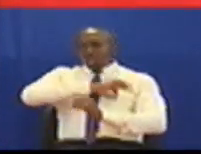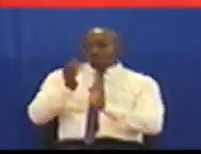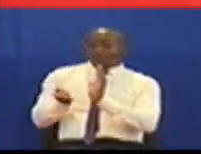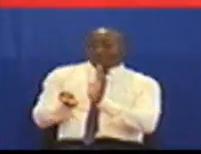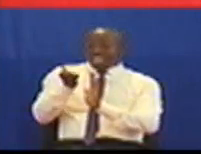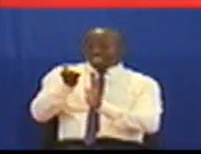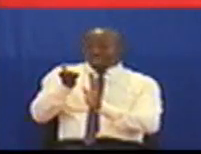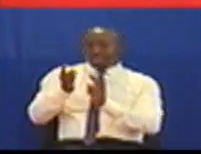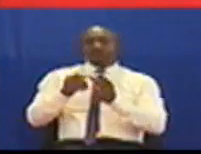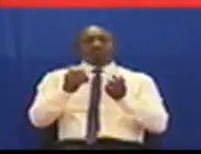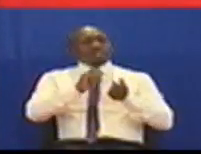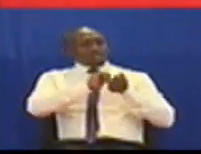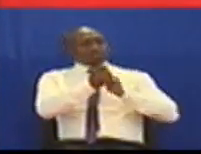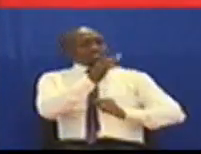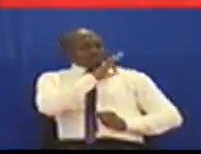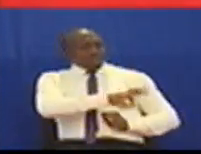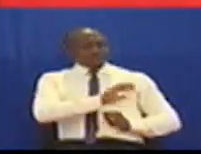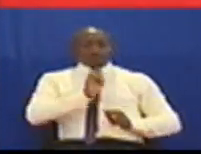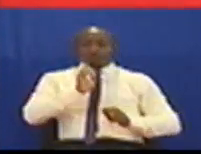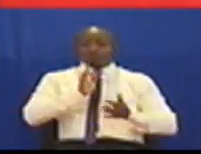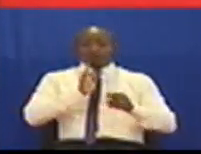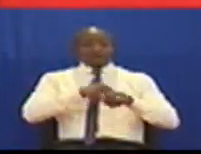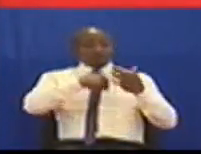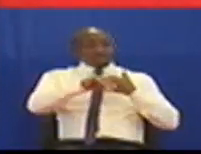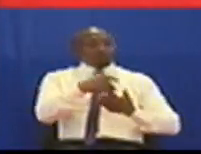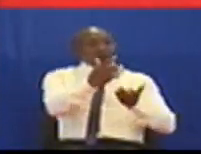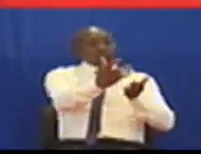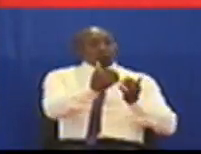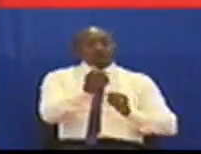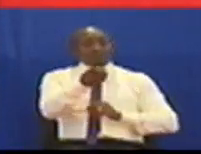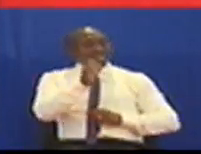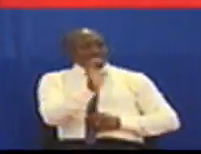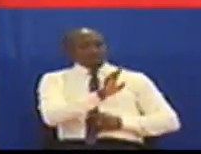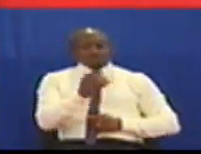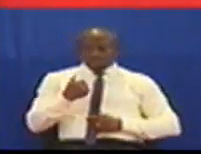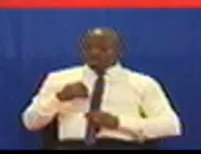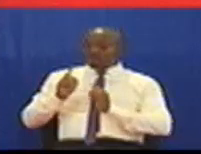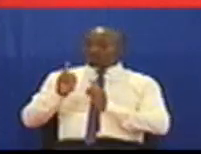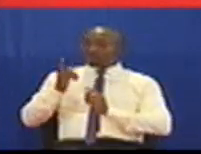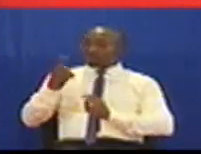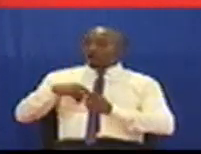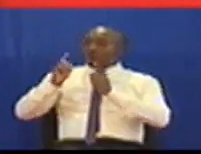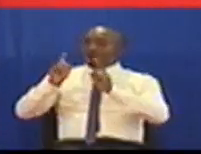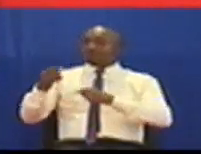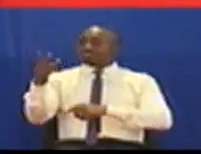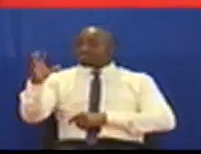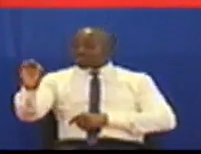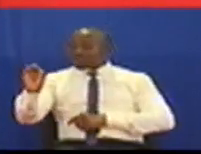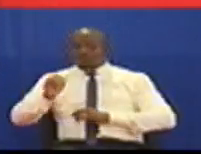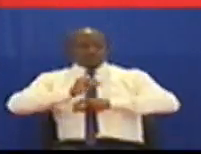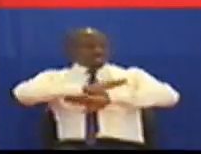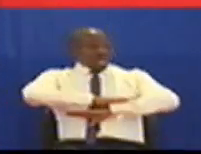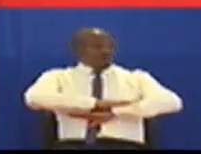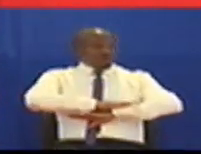yao irekebishwe, kwa sababu wanapokwenda kuchukua madai yao. Kwa mfano mimi nina walimu 30 ambao wamestaafu lakini mishahara yao